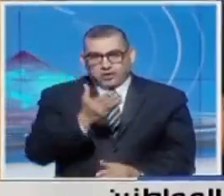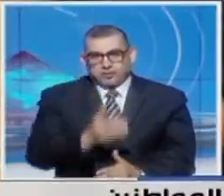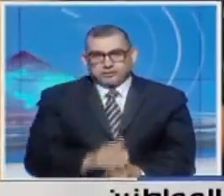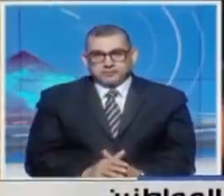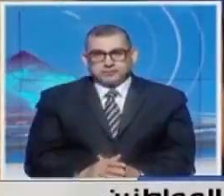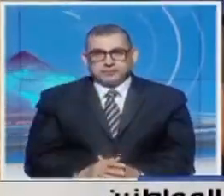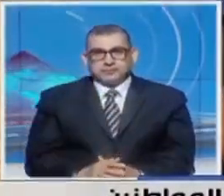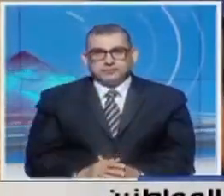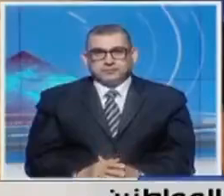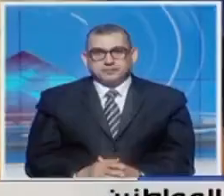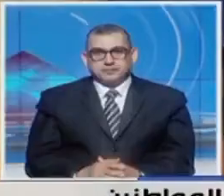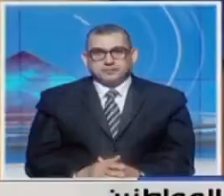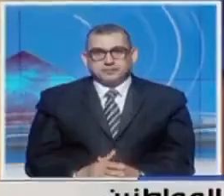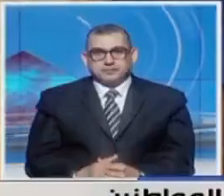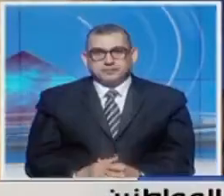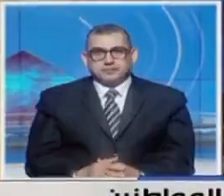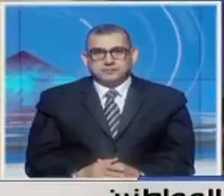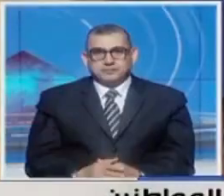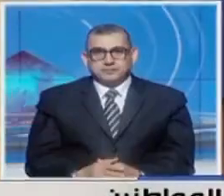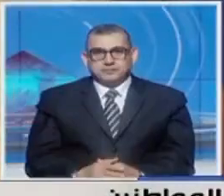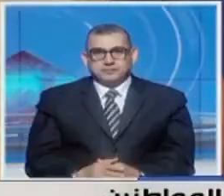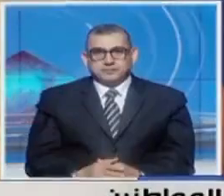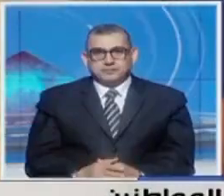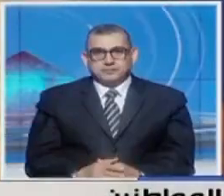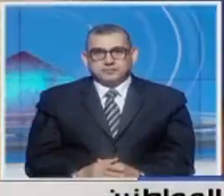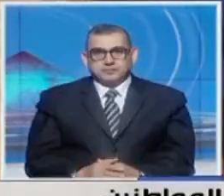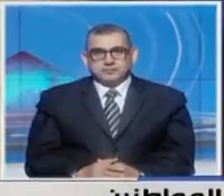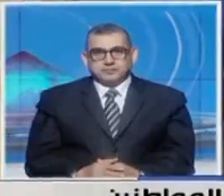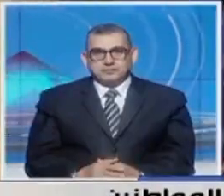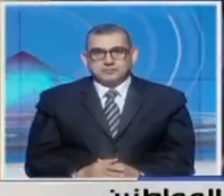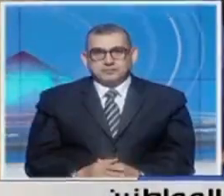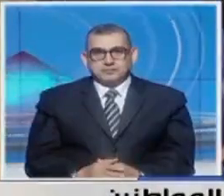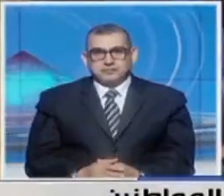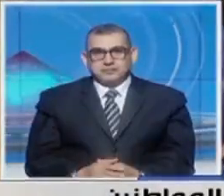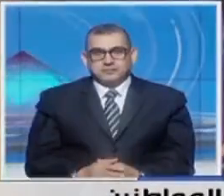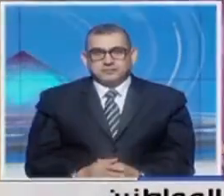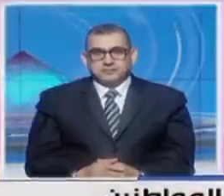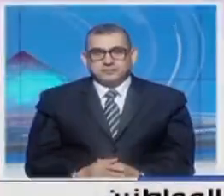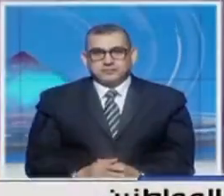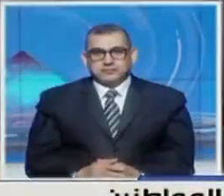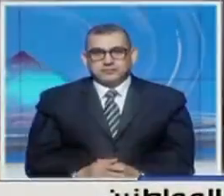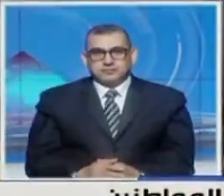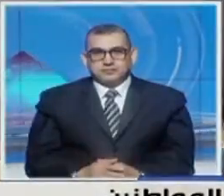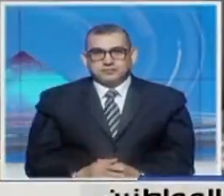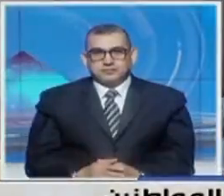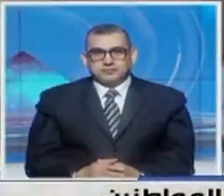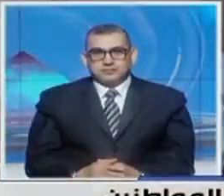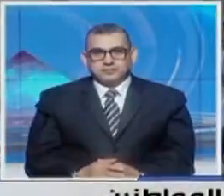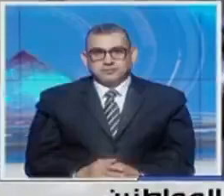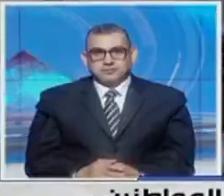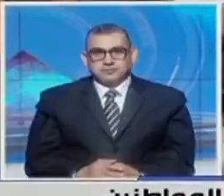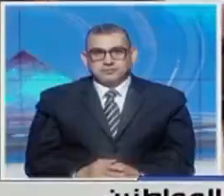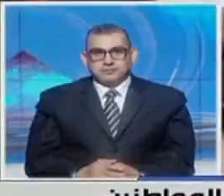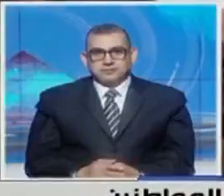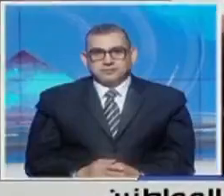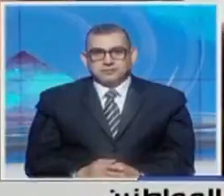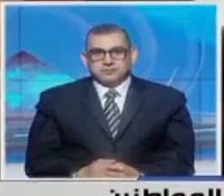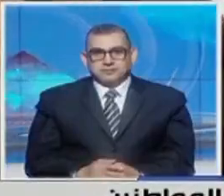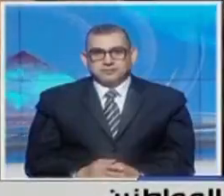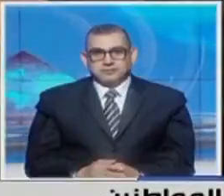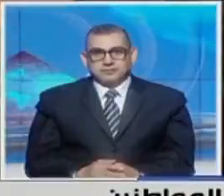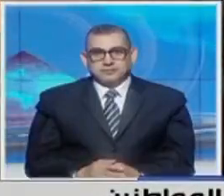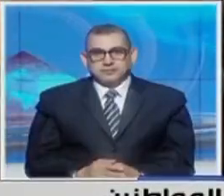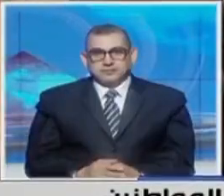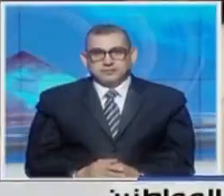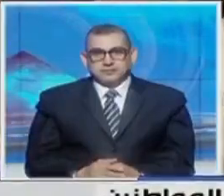ربنا يديم الصحة يا رب. يا مصر اللي شمسك لا يمكن تغيب، أنا جنبك تملي ومنك قريب،